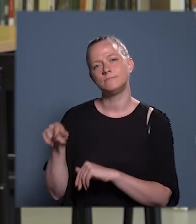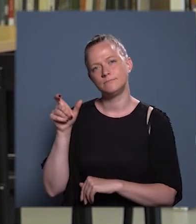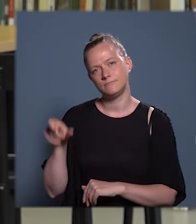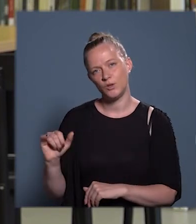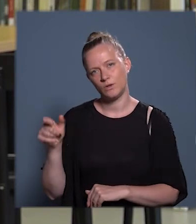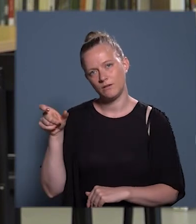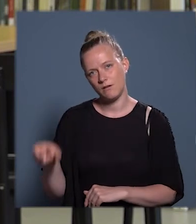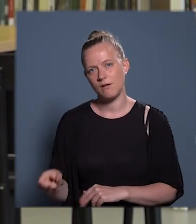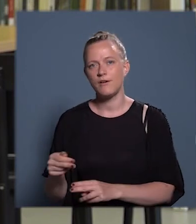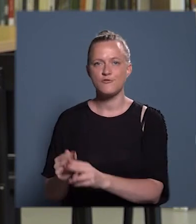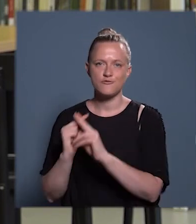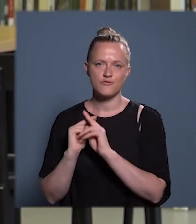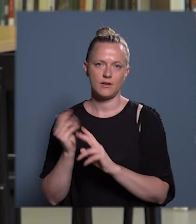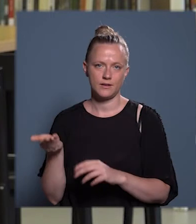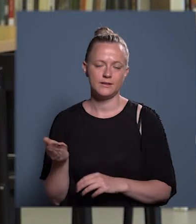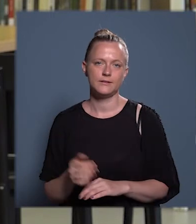segített a